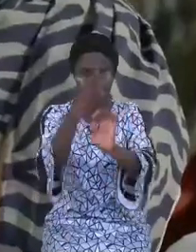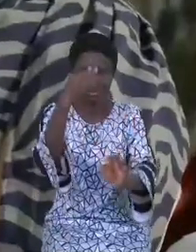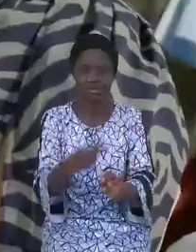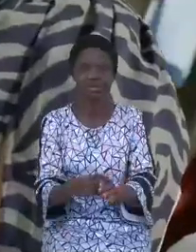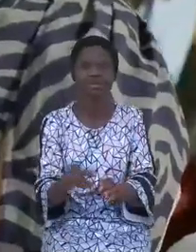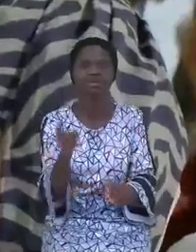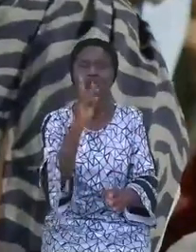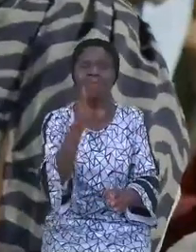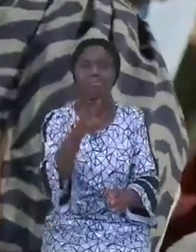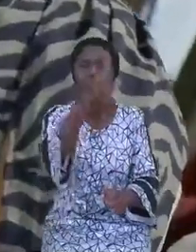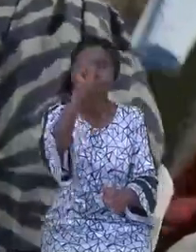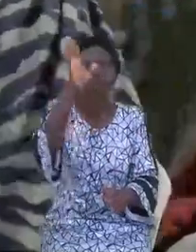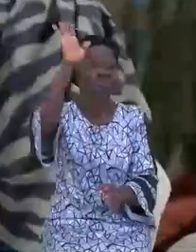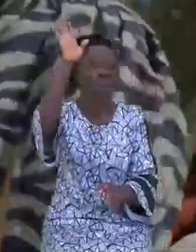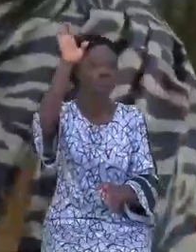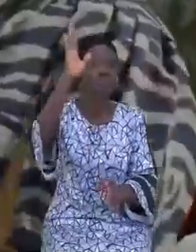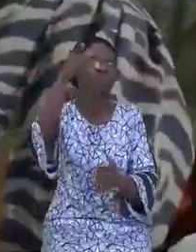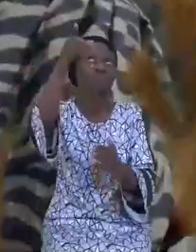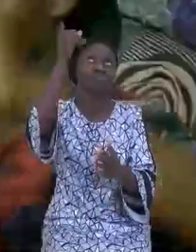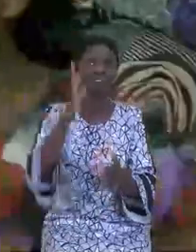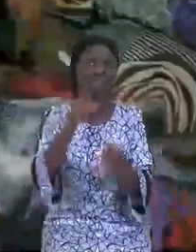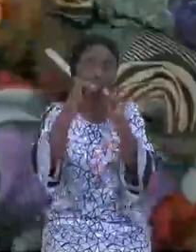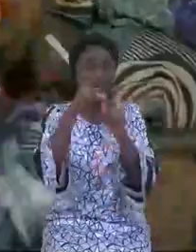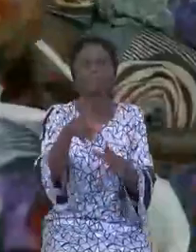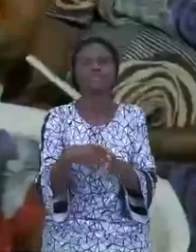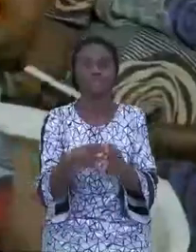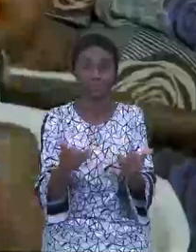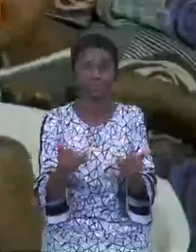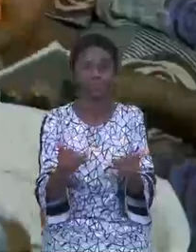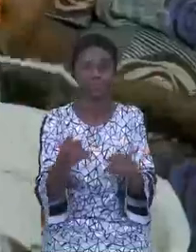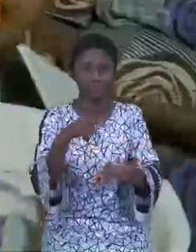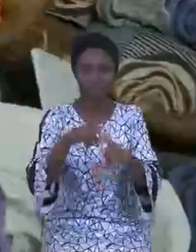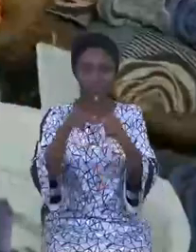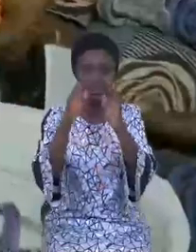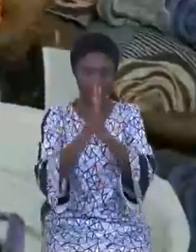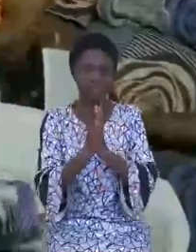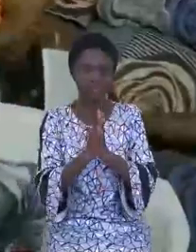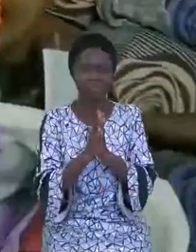es-tu? Que Dieu te bénisse. La tête baissée, les yeux fermés.